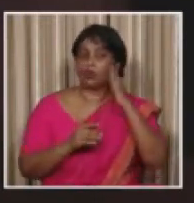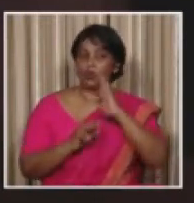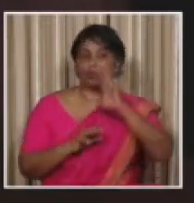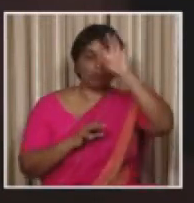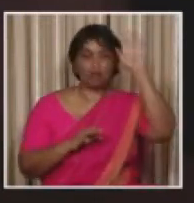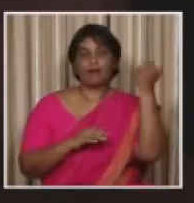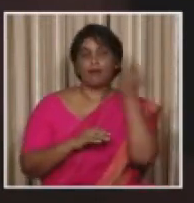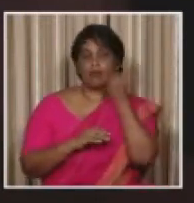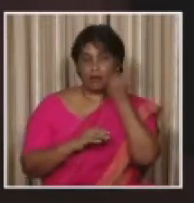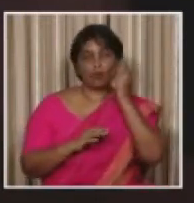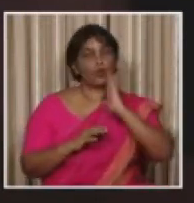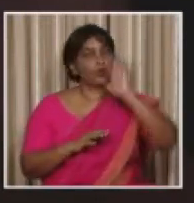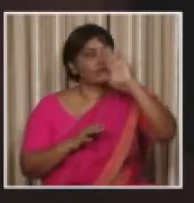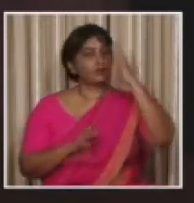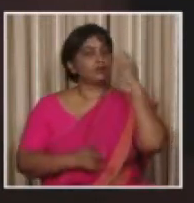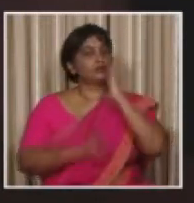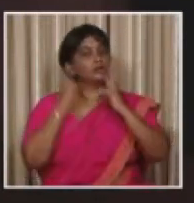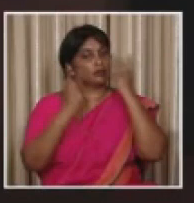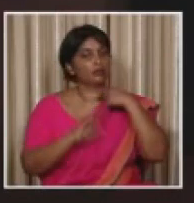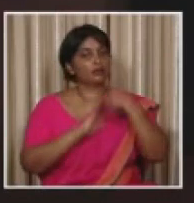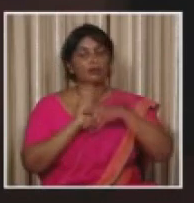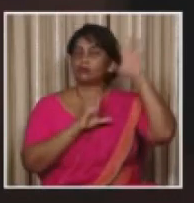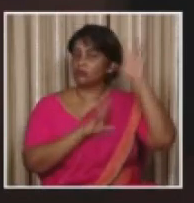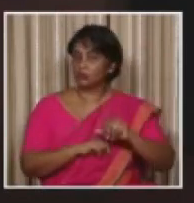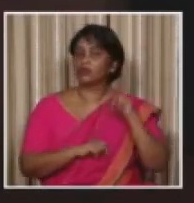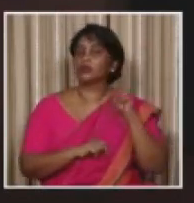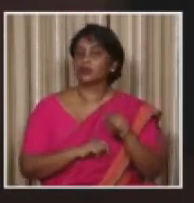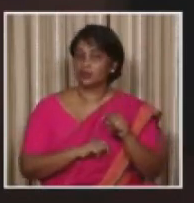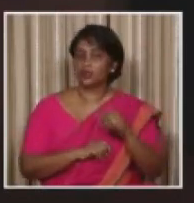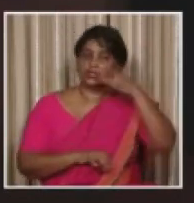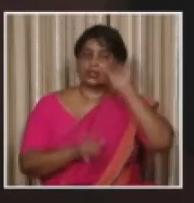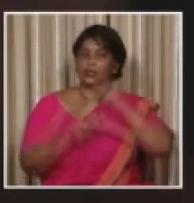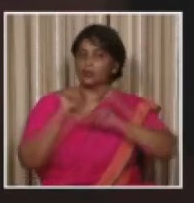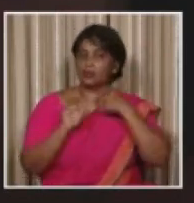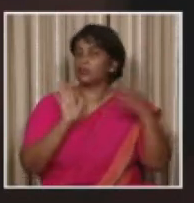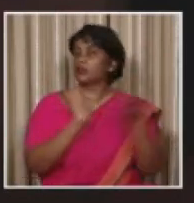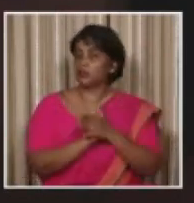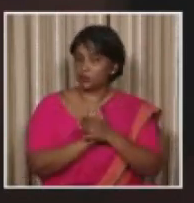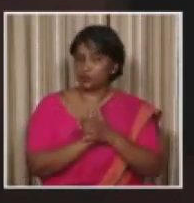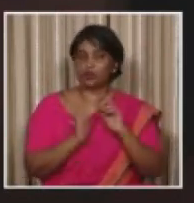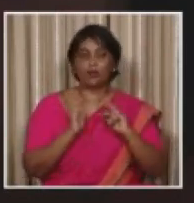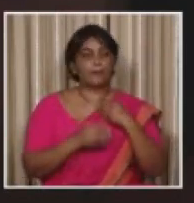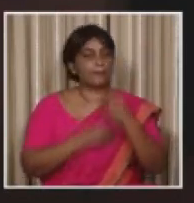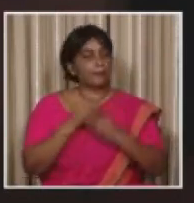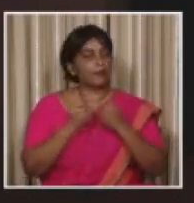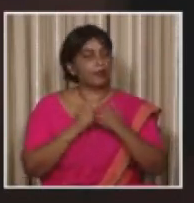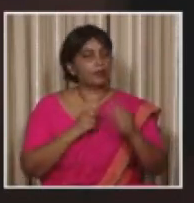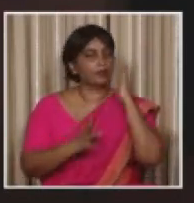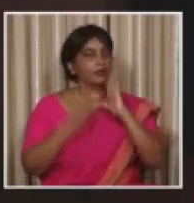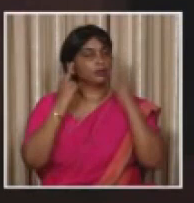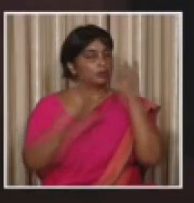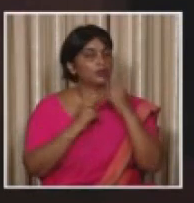රටවල රෝගීන් විදේශ රටවල සංචාරකයන් ලංකාවට ගෙන්නගෙන මේ ආයුර්වේදය හා සම්බන්ධ වෙන ව්‍යාපාරයක් විදියට